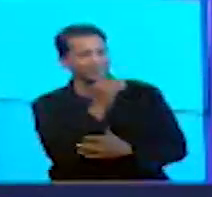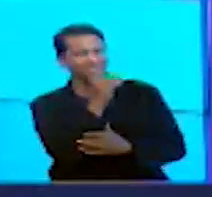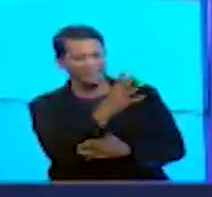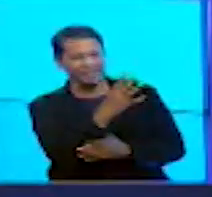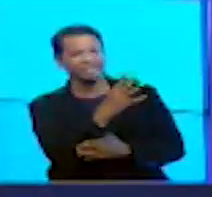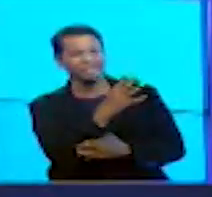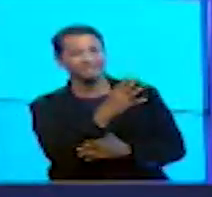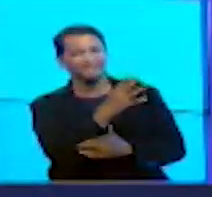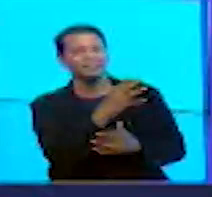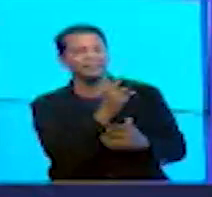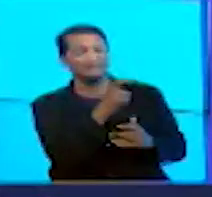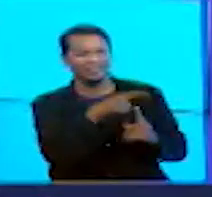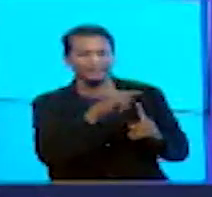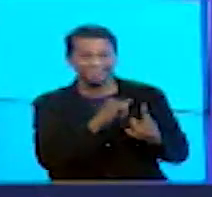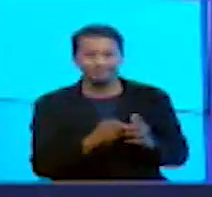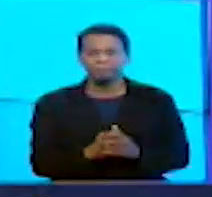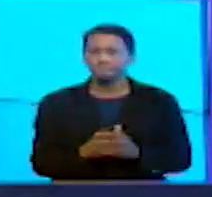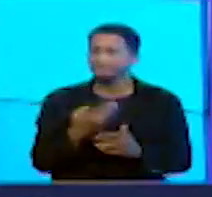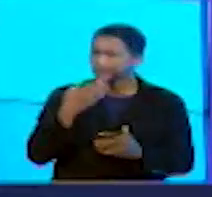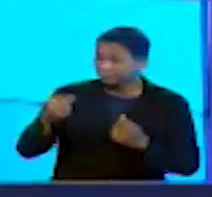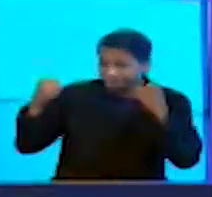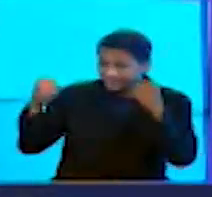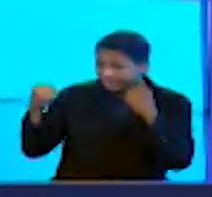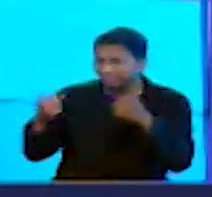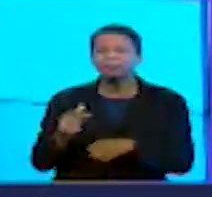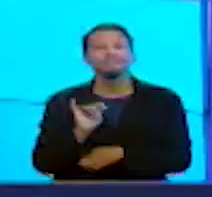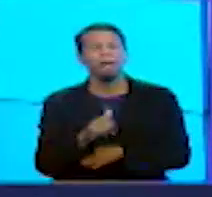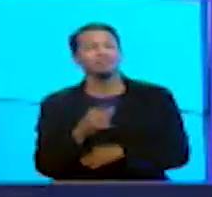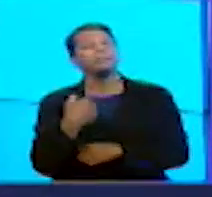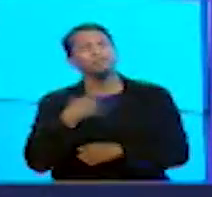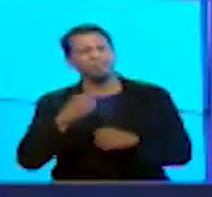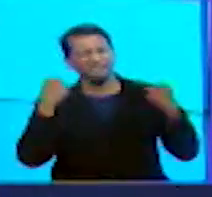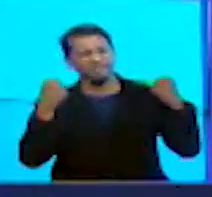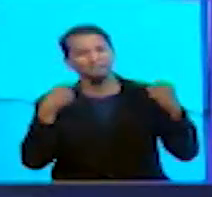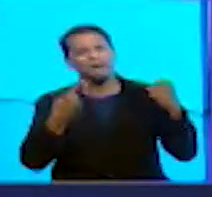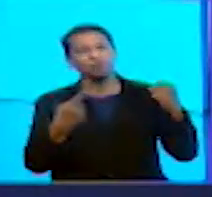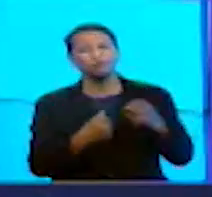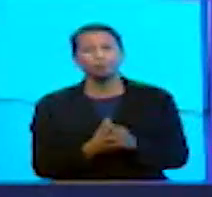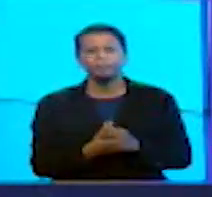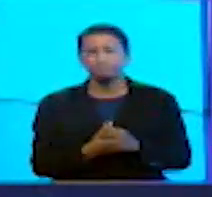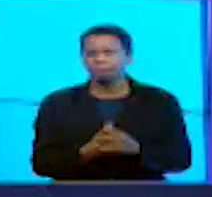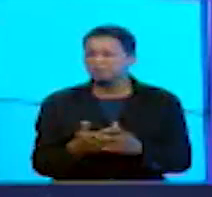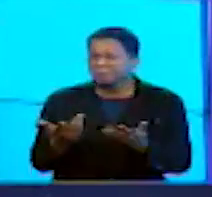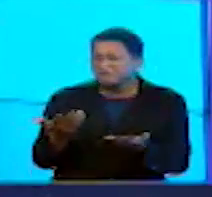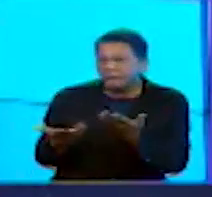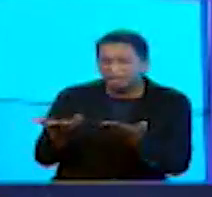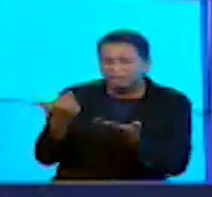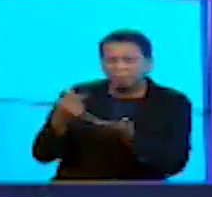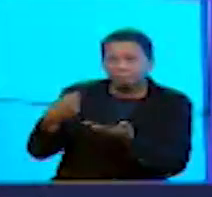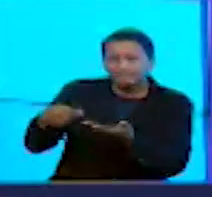Baik, salam sehat selalu Bang Fadjrul. Baik, ini langsung saja di pertanyaan pertama. Jadi pekan ini atau Rabu pekan depan nih reshuffle akan dilakukan?